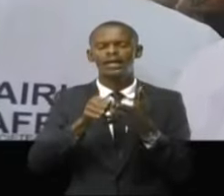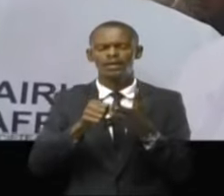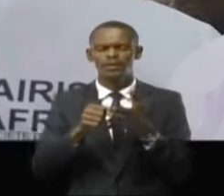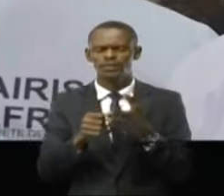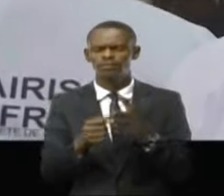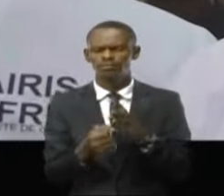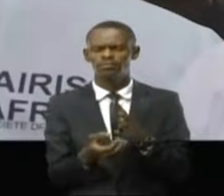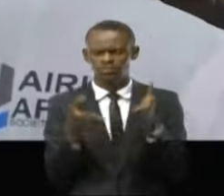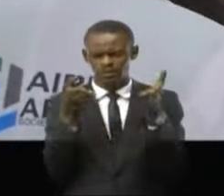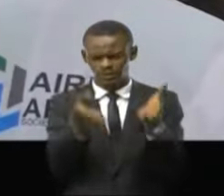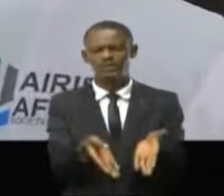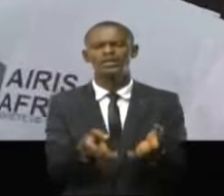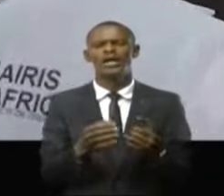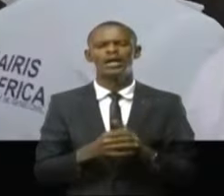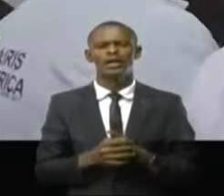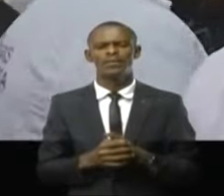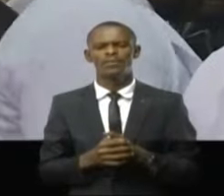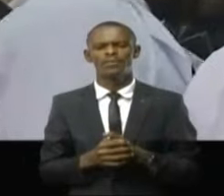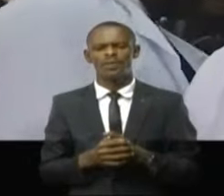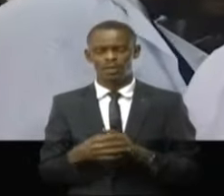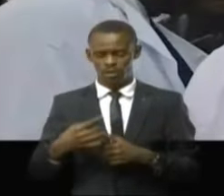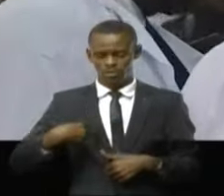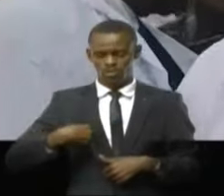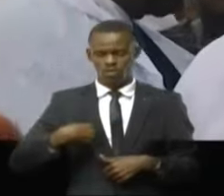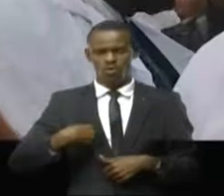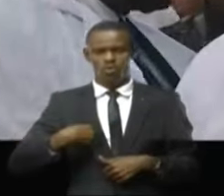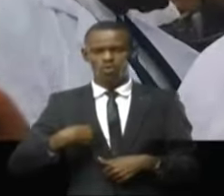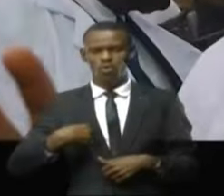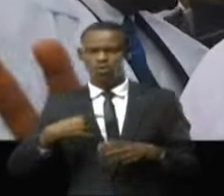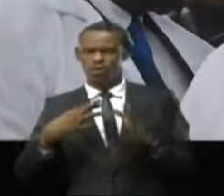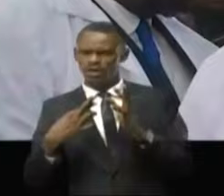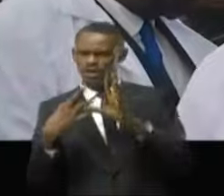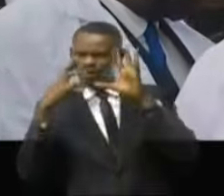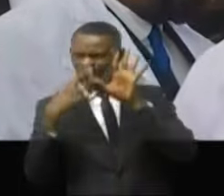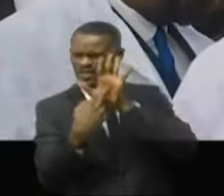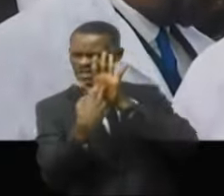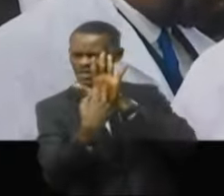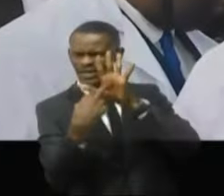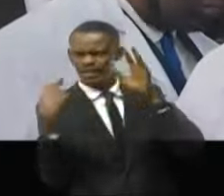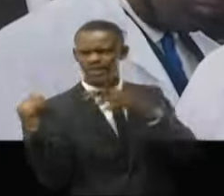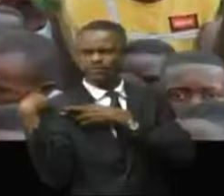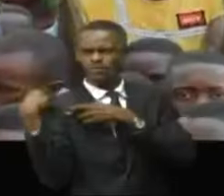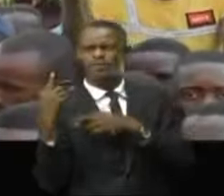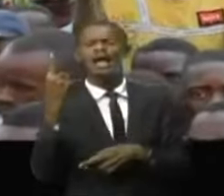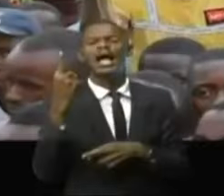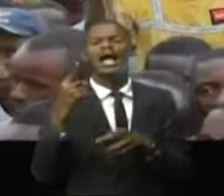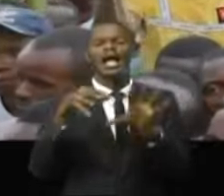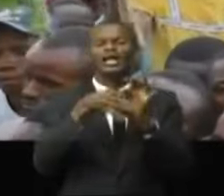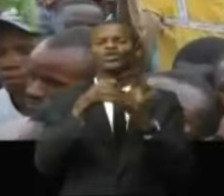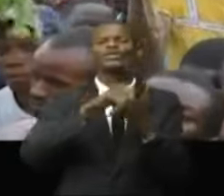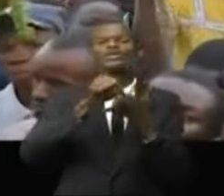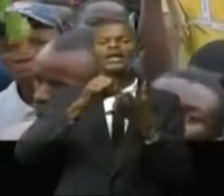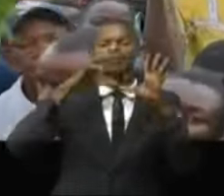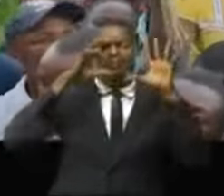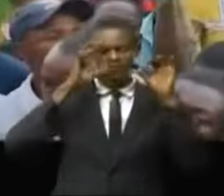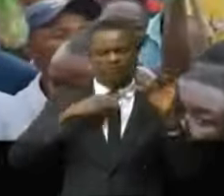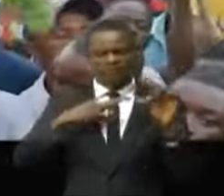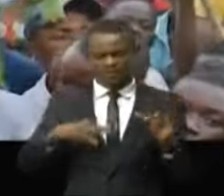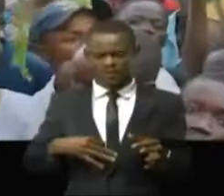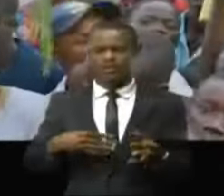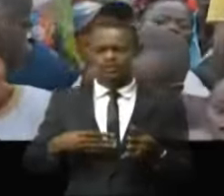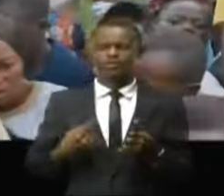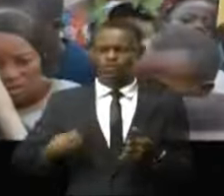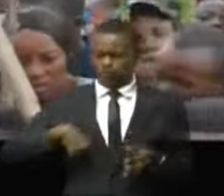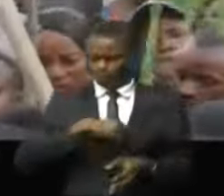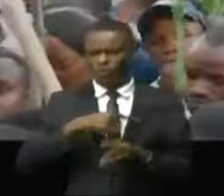Tshilombo, haute autorité politique de l'Union sacrée de la Nation, à la population de Sankourou. Le secrétaire permanent de l'Union sacrée de la